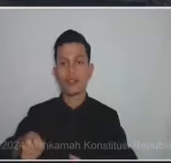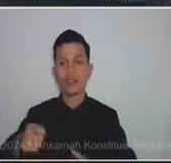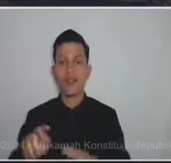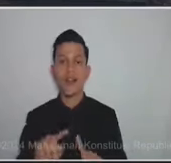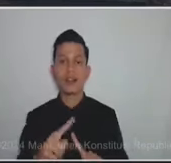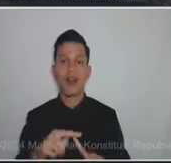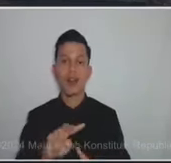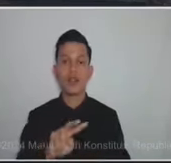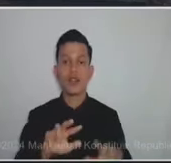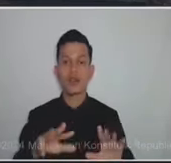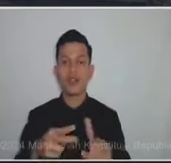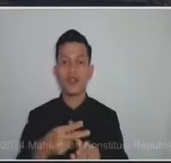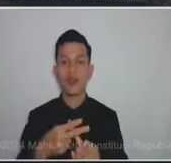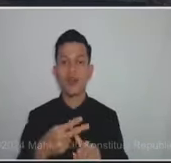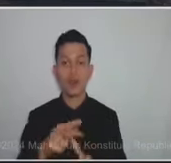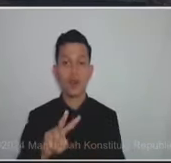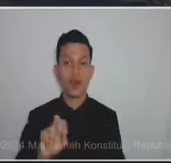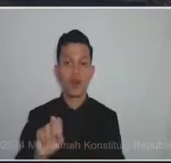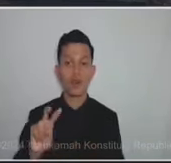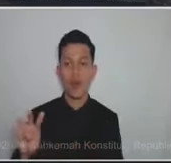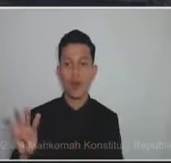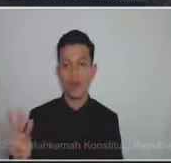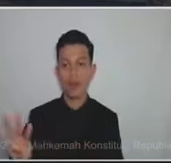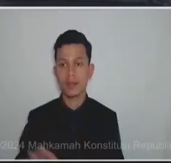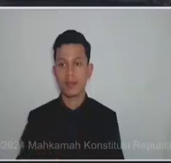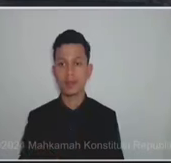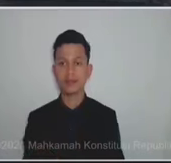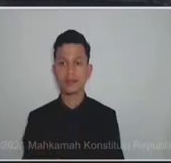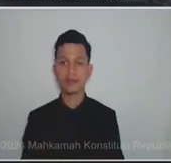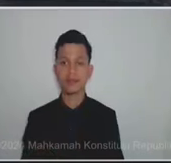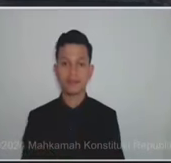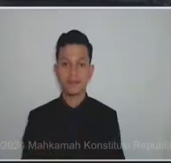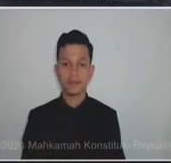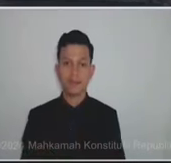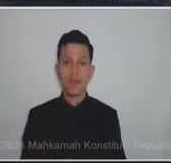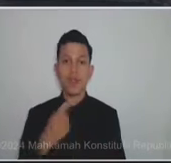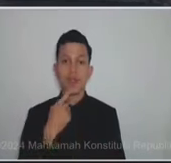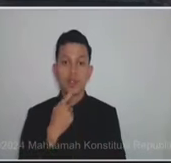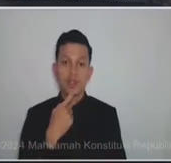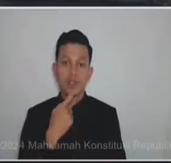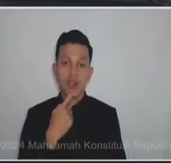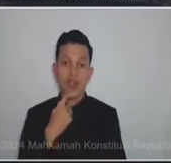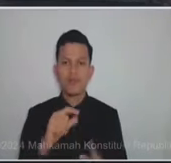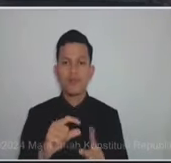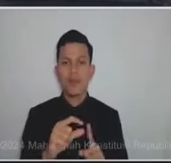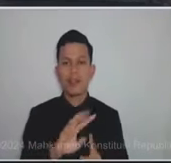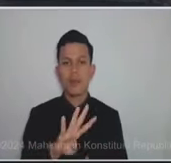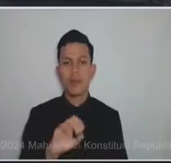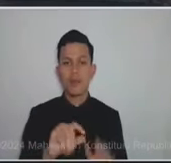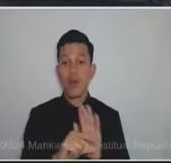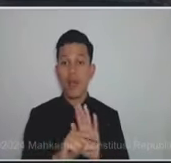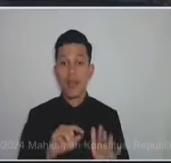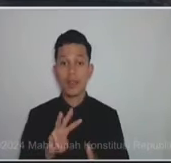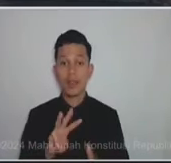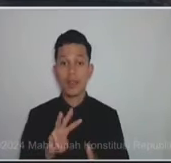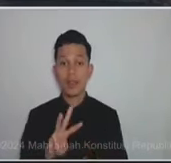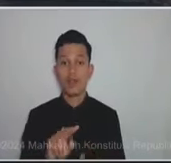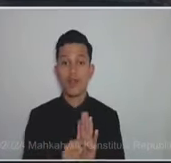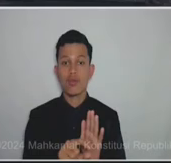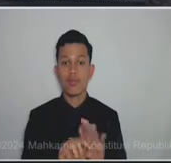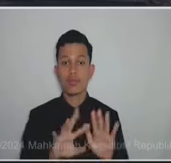29 Februari 2024 dalam kaitan dengan persoalan konsitas norma pasal 40 ayat 3 undang-undang 10 2016 yang